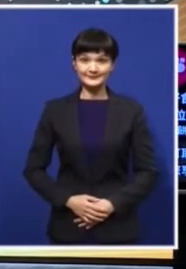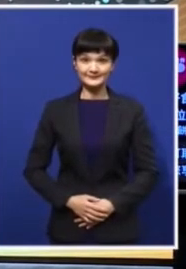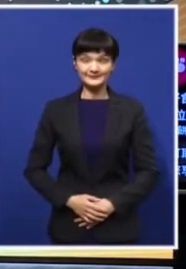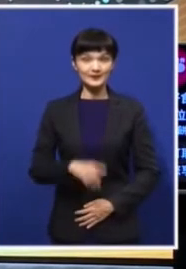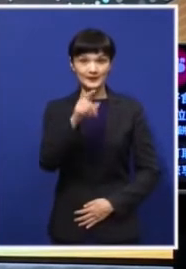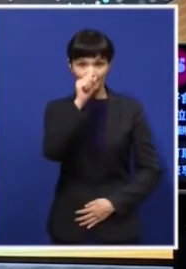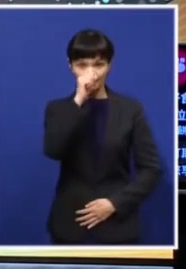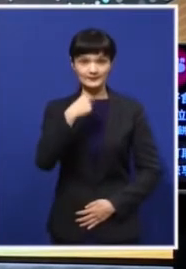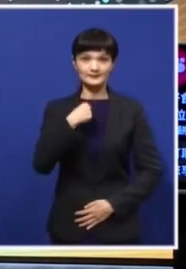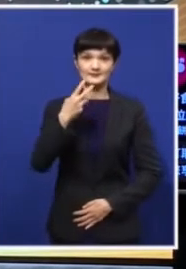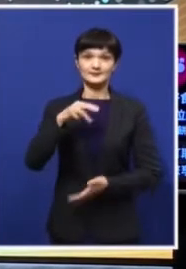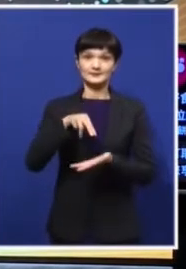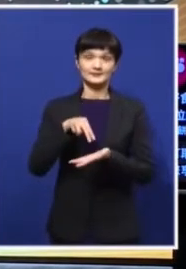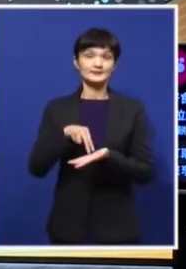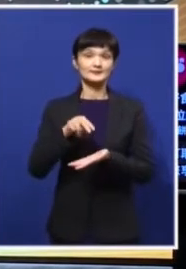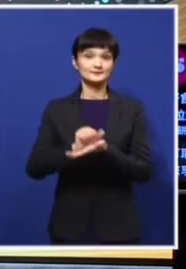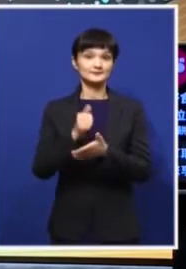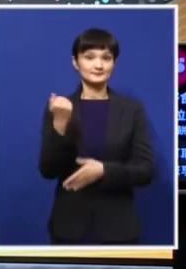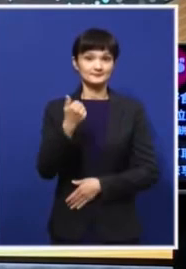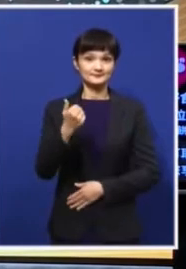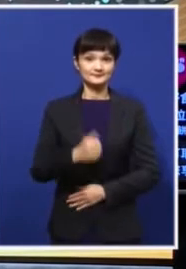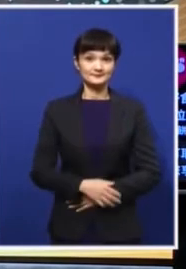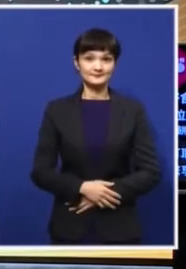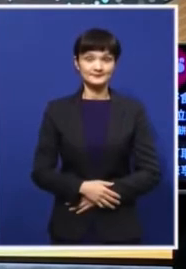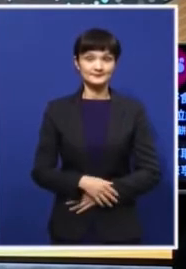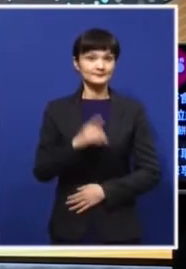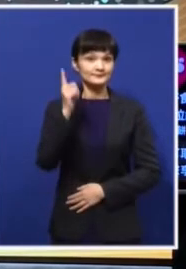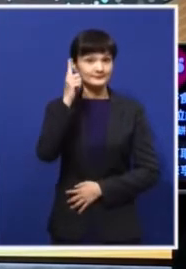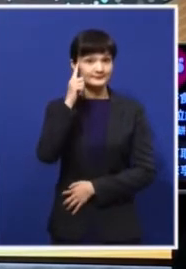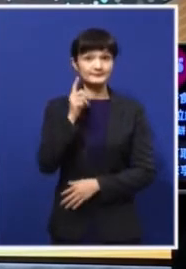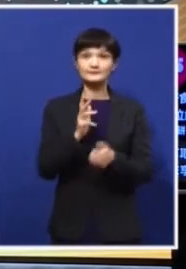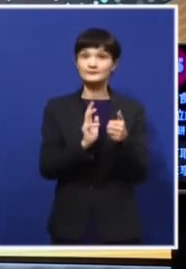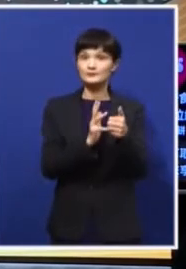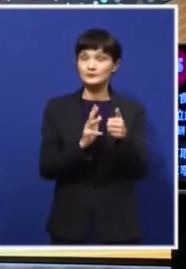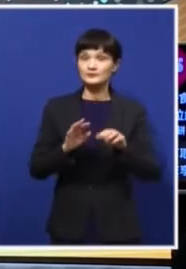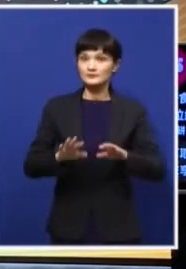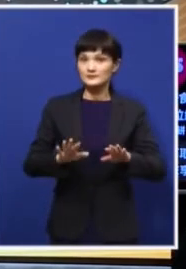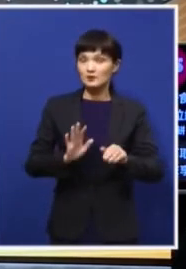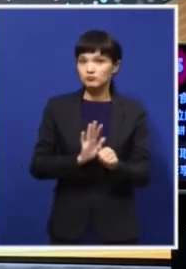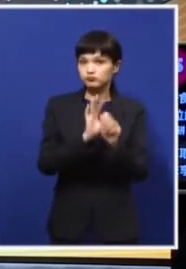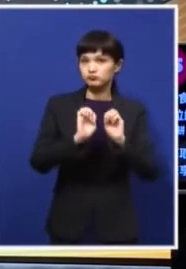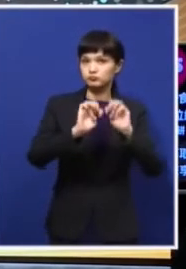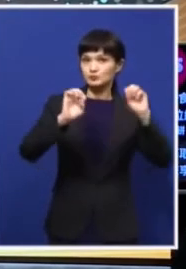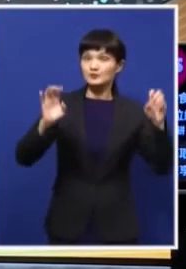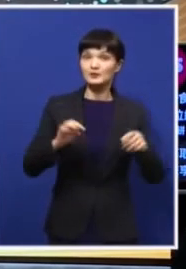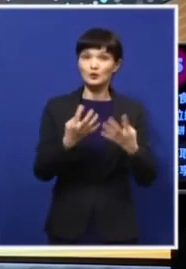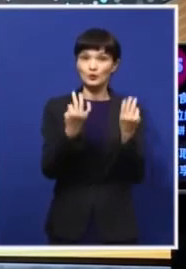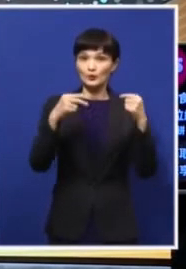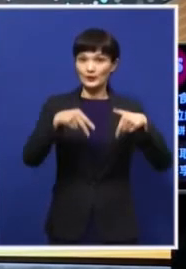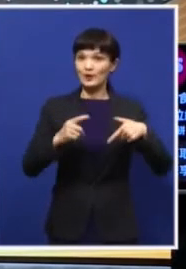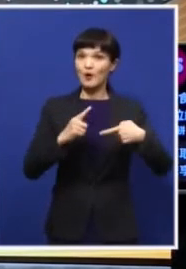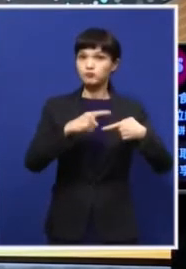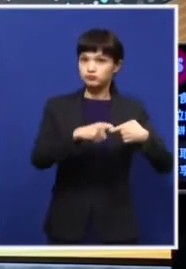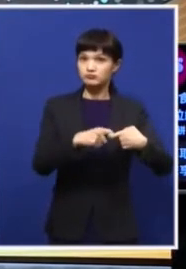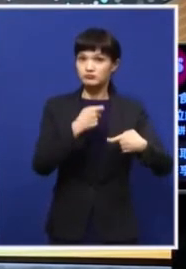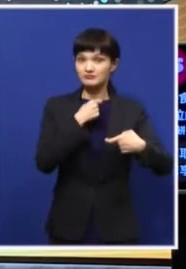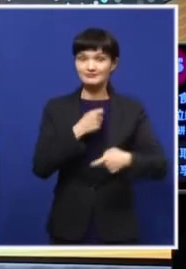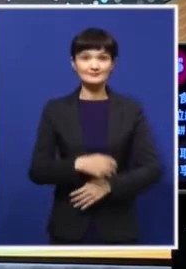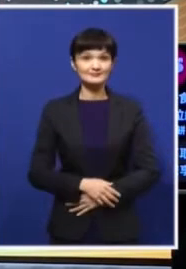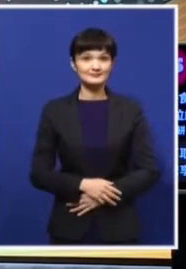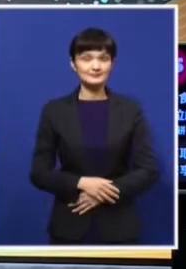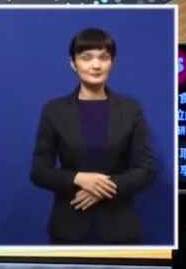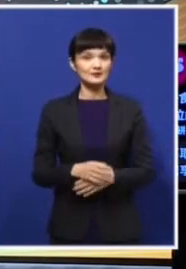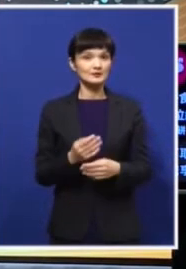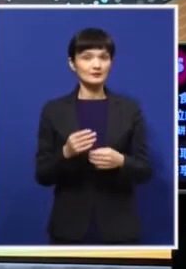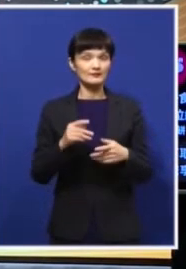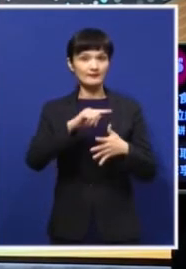你好，我是3D 的陈嘉文，想问一下，就是现在力推这个数位绑定嘛，那除了这个前多少